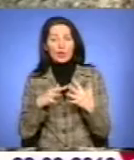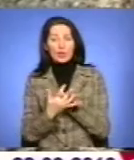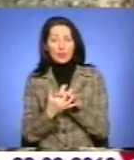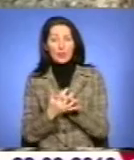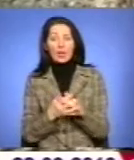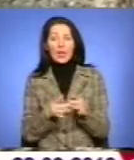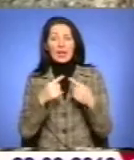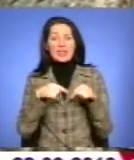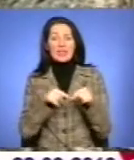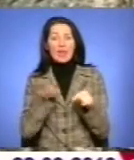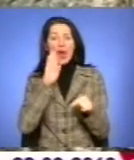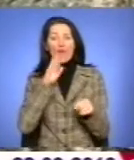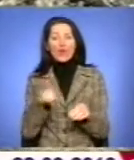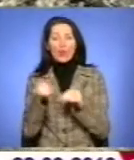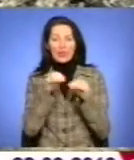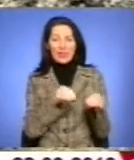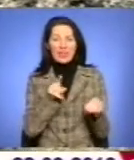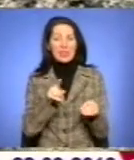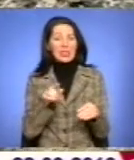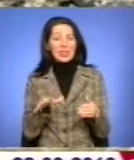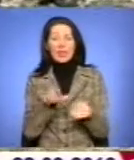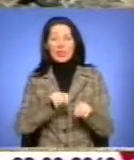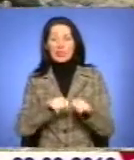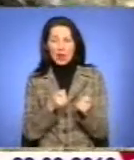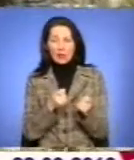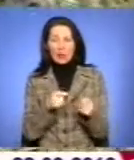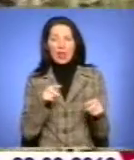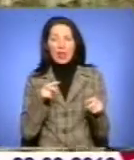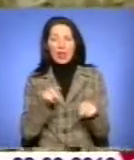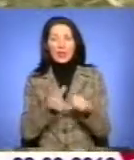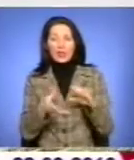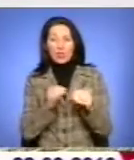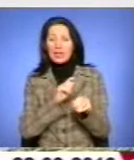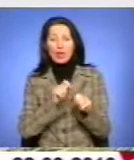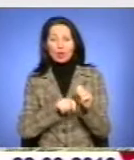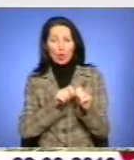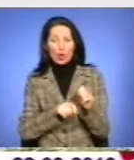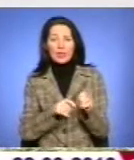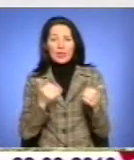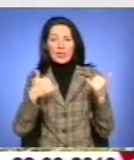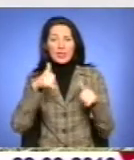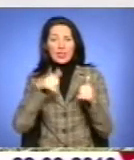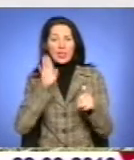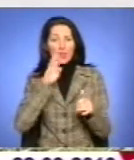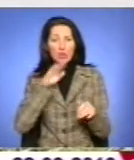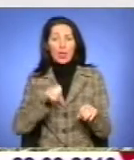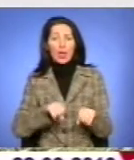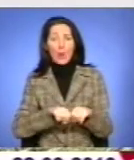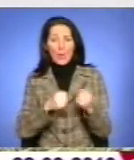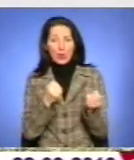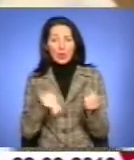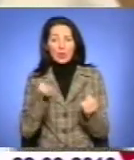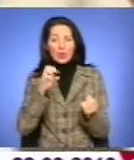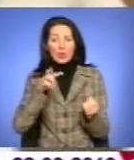систем водовідведення чи їх несправності. Внаслідок неконтрольованих чи аварійних скидів води, проривів дамб,